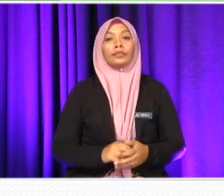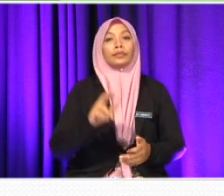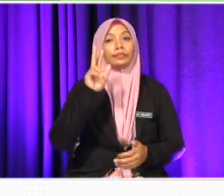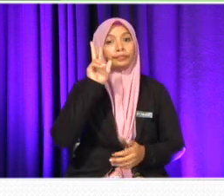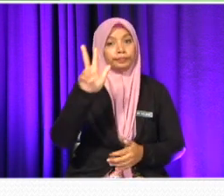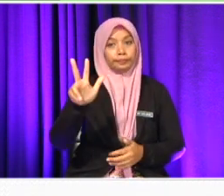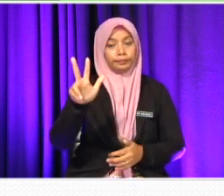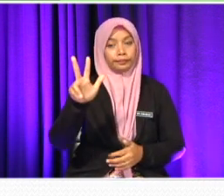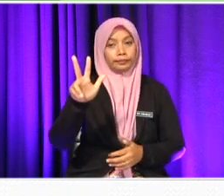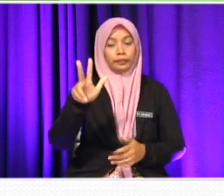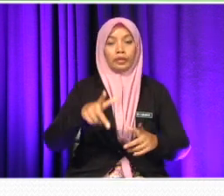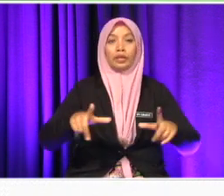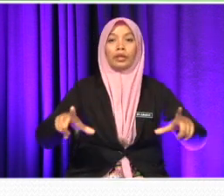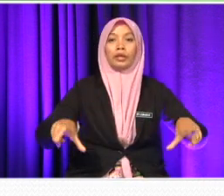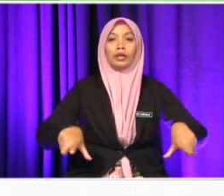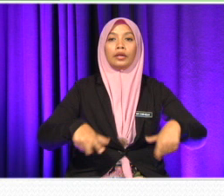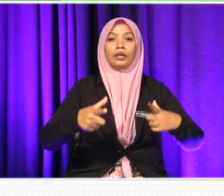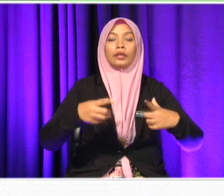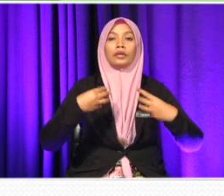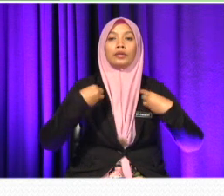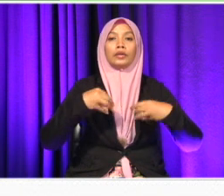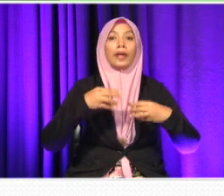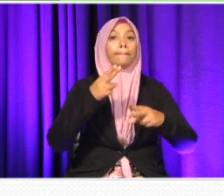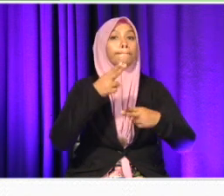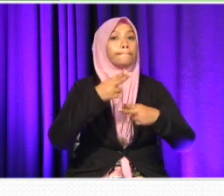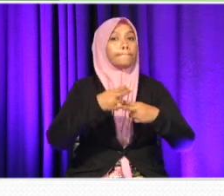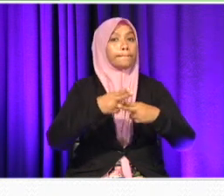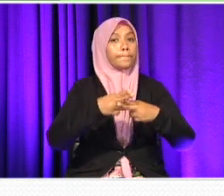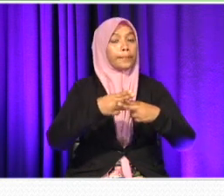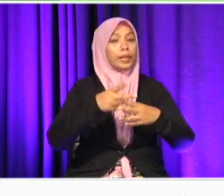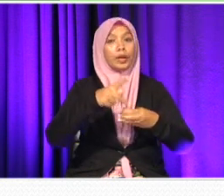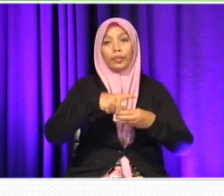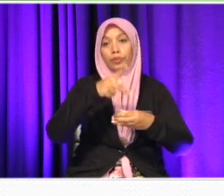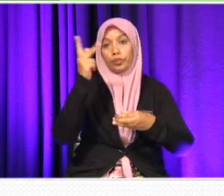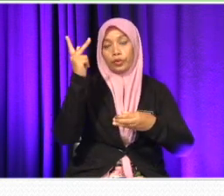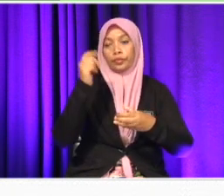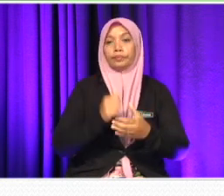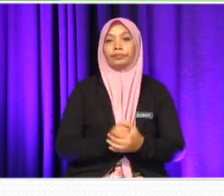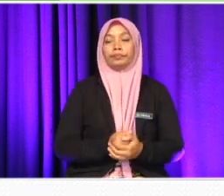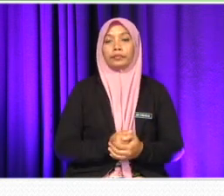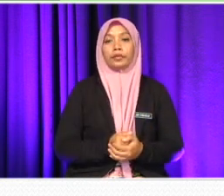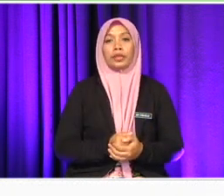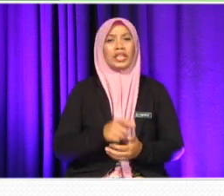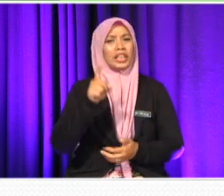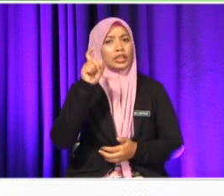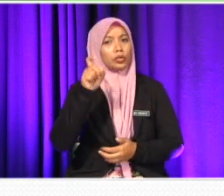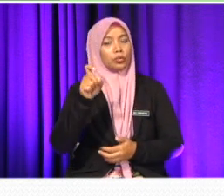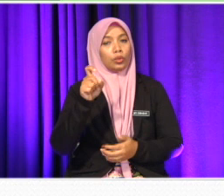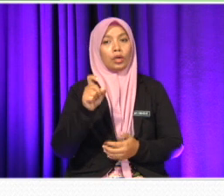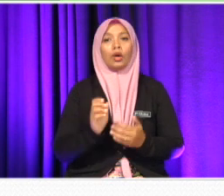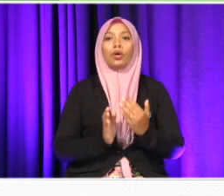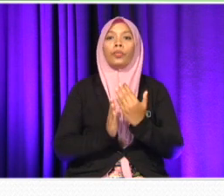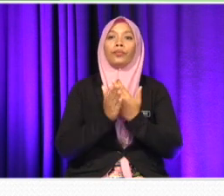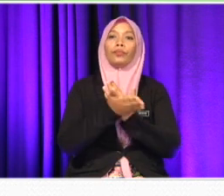dalam Islam melakukan pemasaran menjadi namaan produk agar menarik minat pelanggan jadi nama ditentukan bagi satu produk untuk